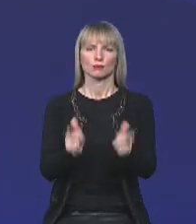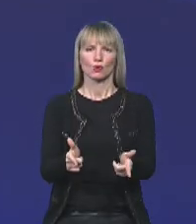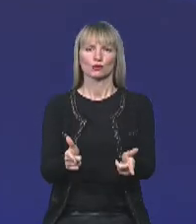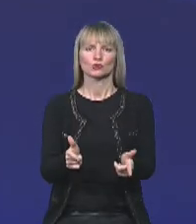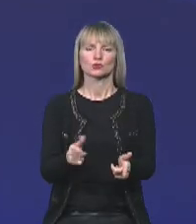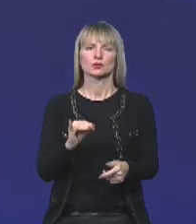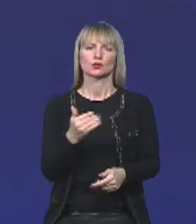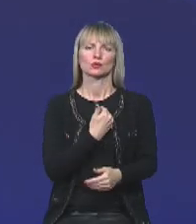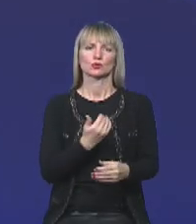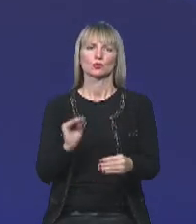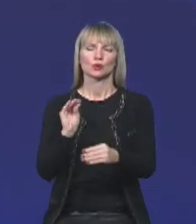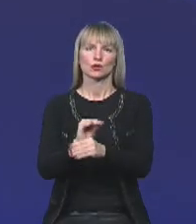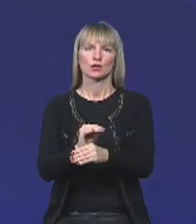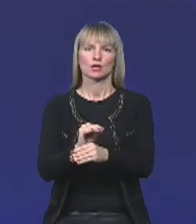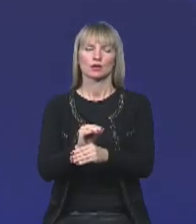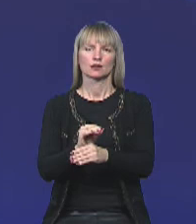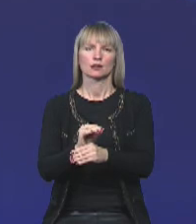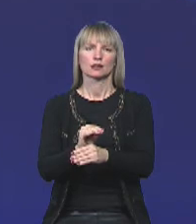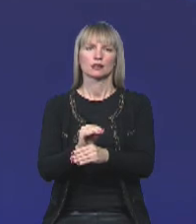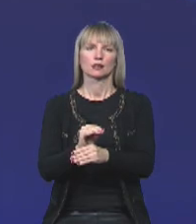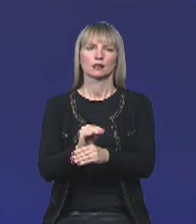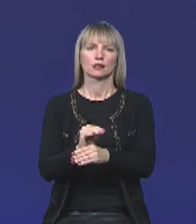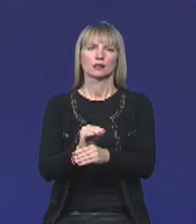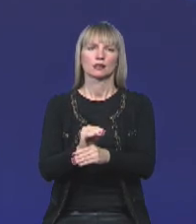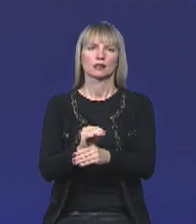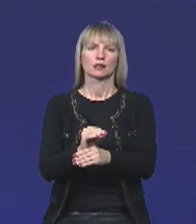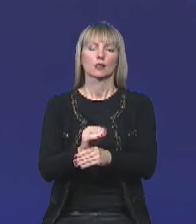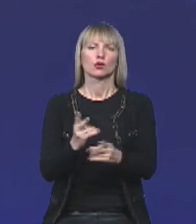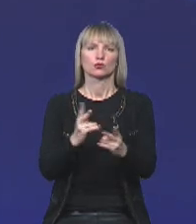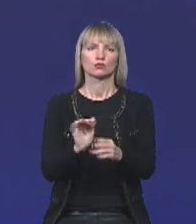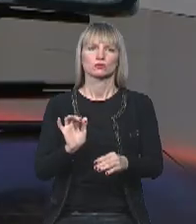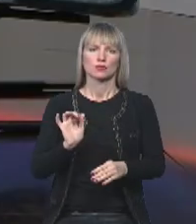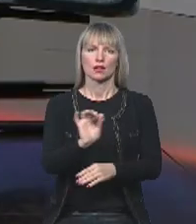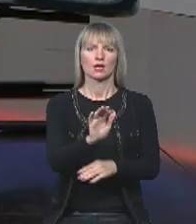погоджуюсь і хочу додати, як це... пінати місцеву владу і